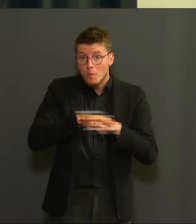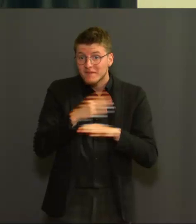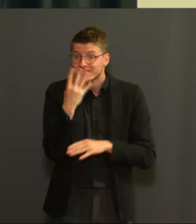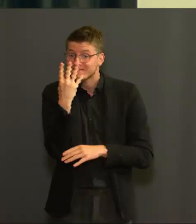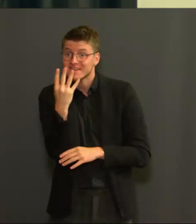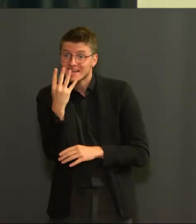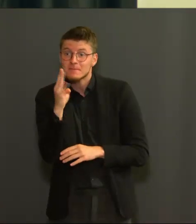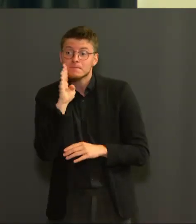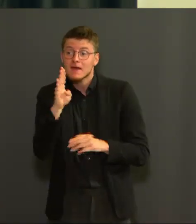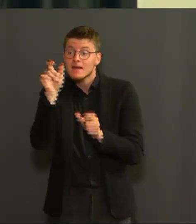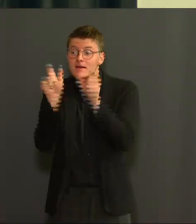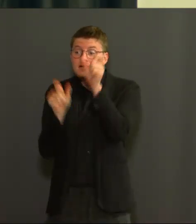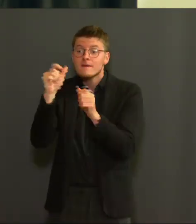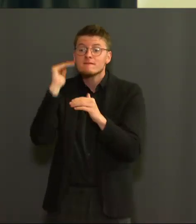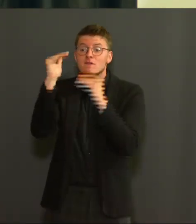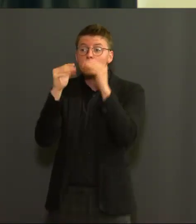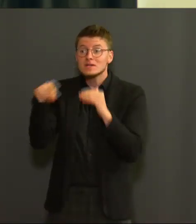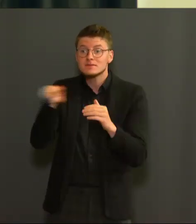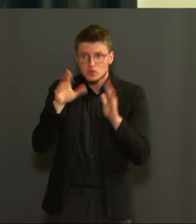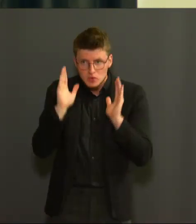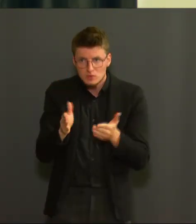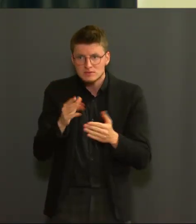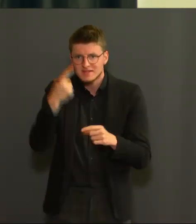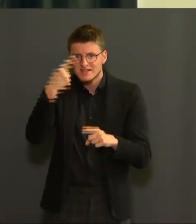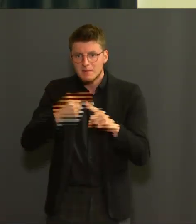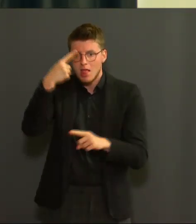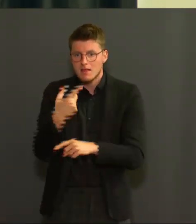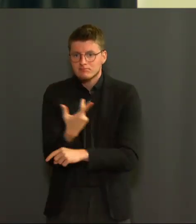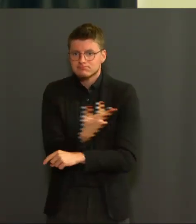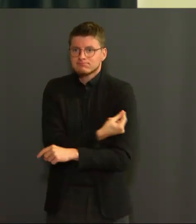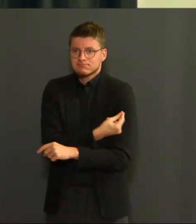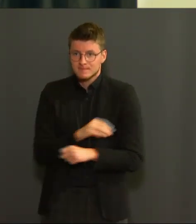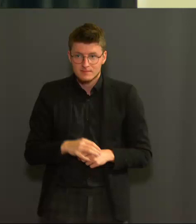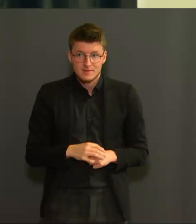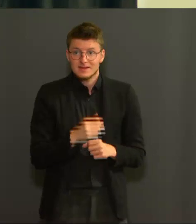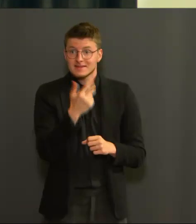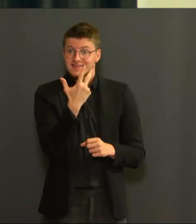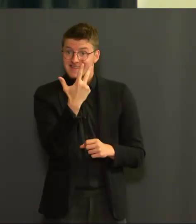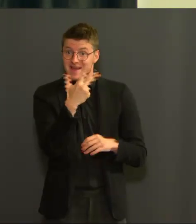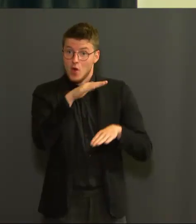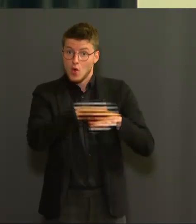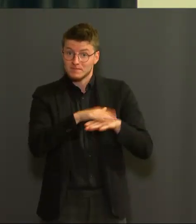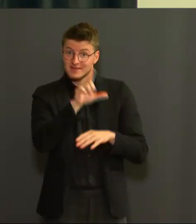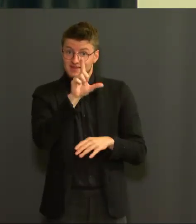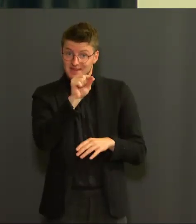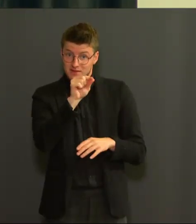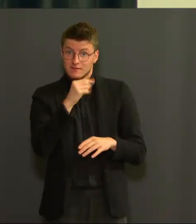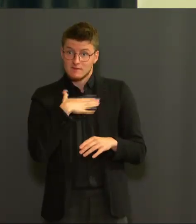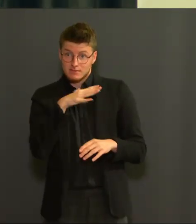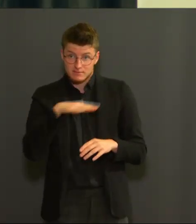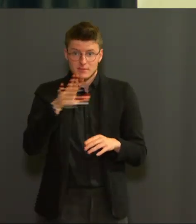dan 4 op de 10 zijn volledig gevaccineerd. In Europa heeft België nu de 3e